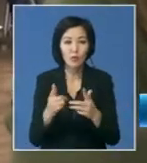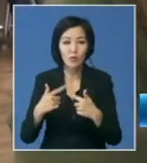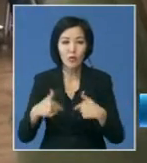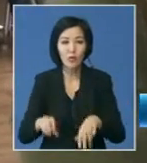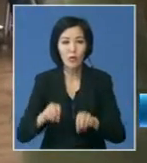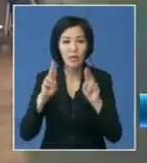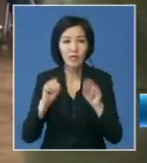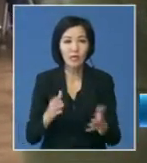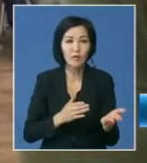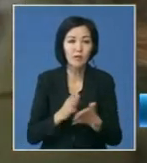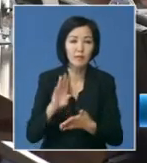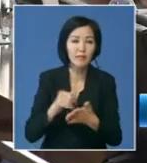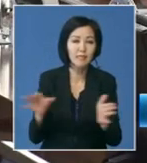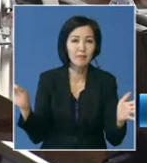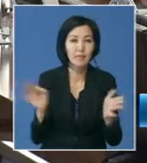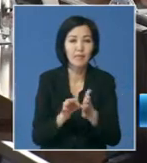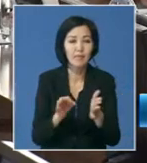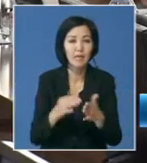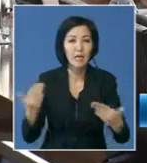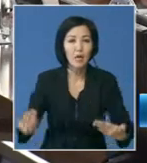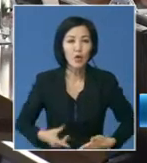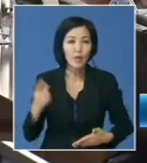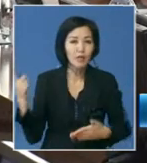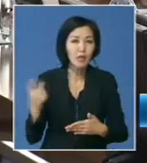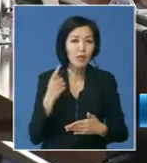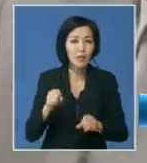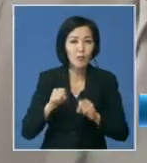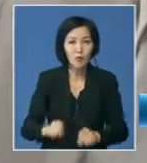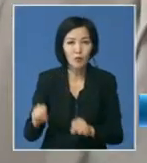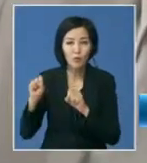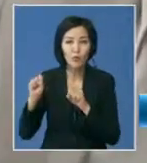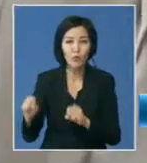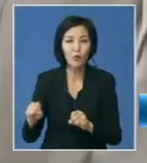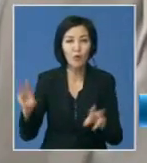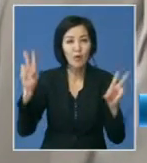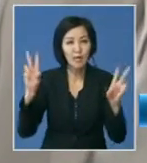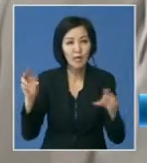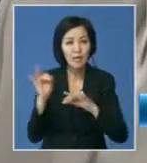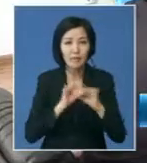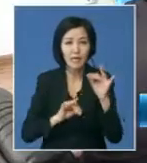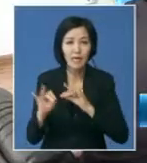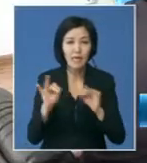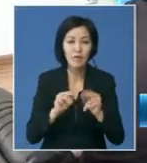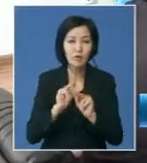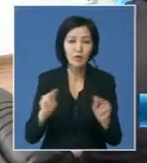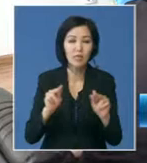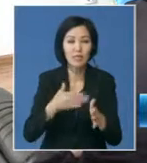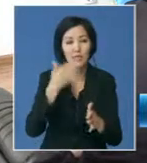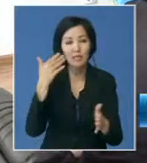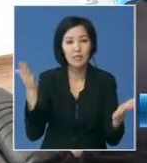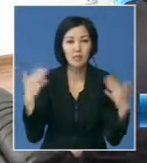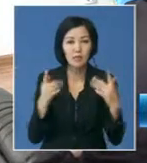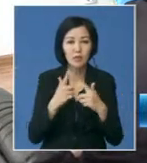білім қызметкерлерінің әлеуметтік экономикалық құқығын қорғау. Жиында осы тақырыпта қаралды. Сонымен қатар ұстаздардың жазғы демалысын ұйымдастыру мәселесі де сөз